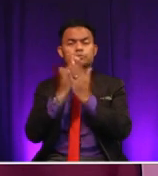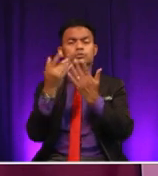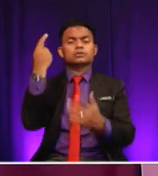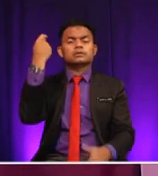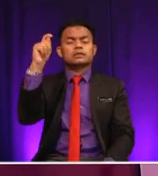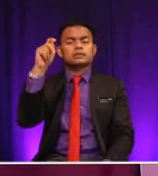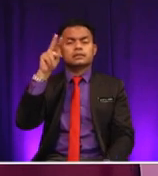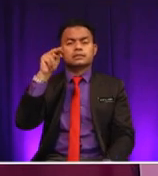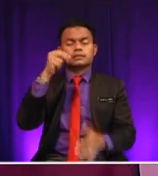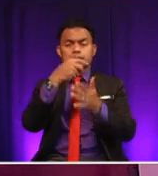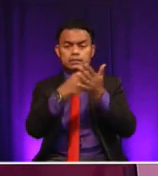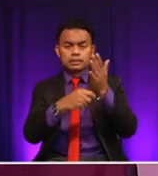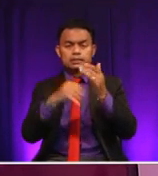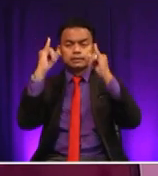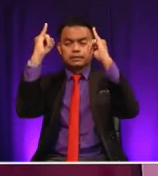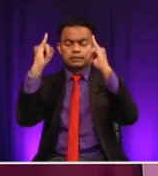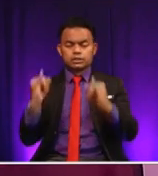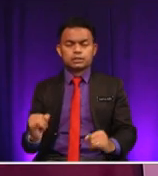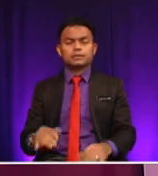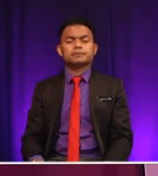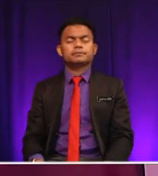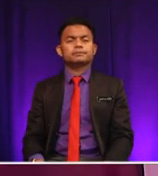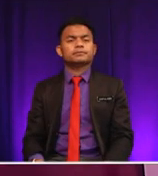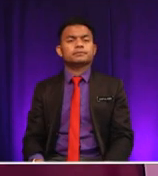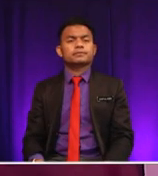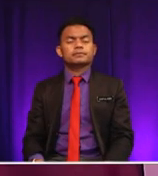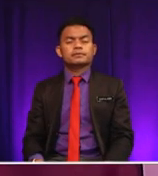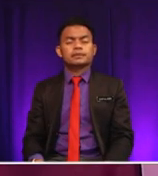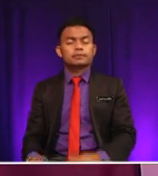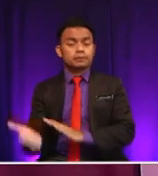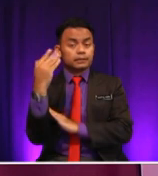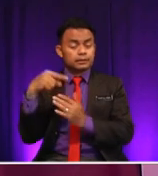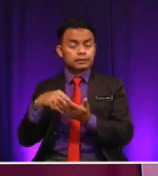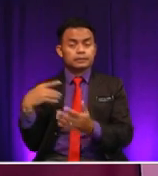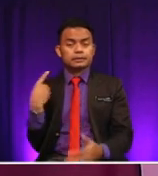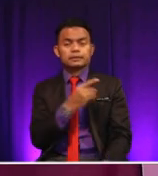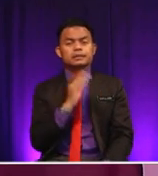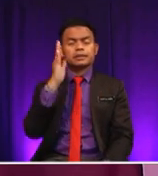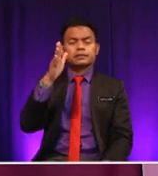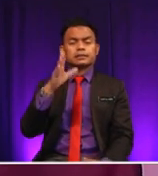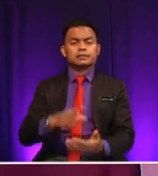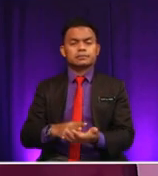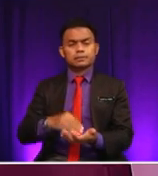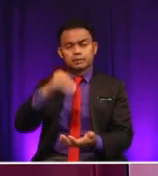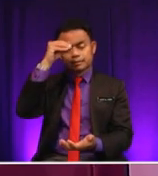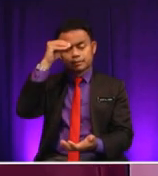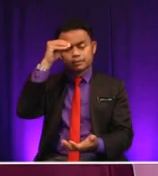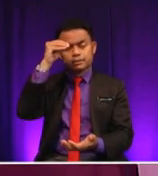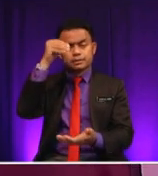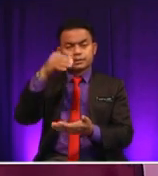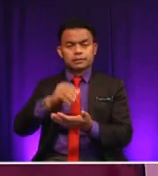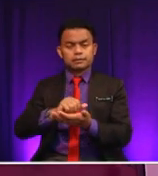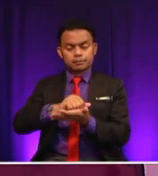mengupas pagi ini akan membelah membedah karya kita pada pagi ini karya puisi yang dipilih adalah